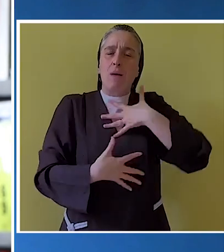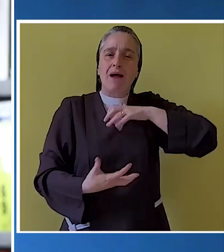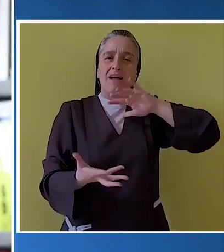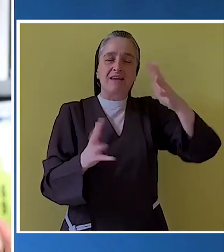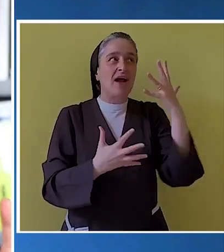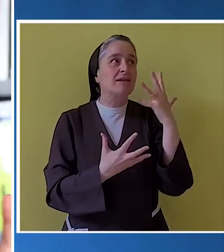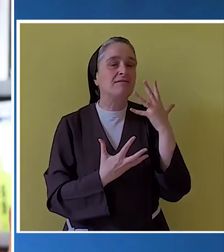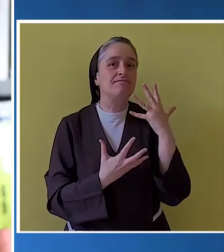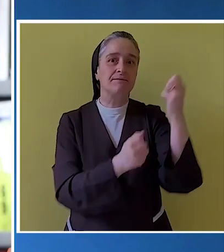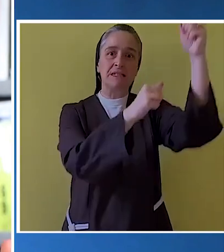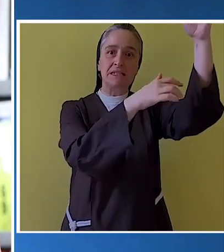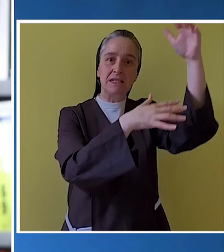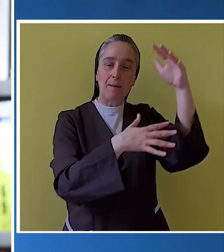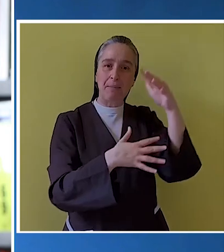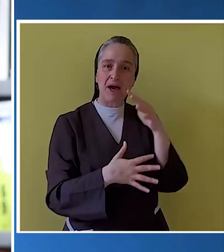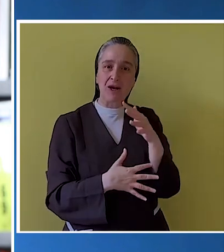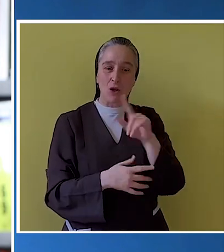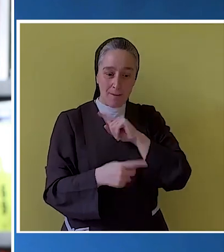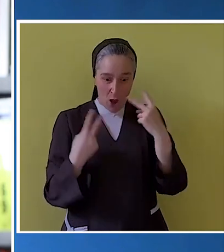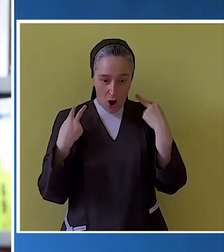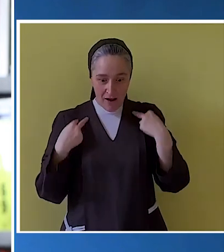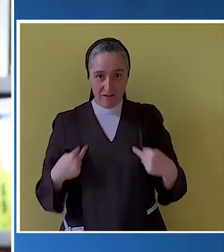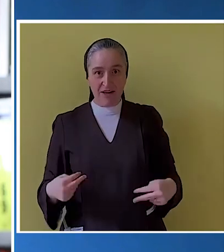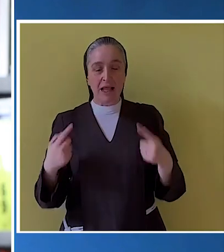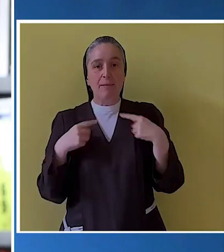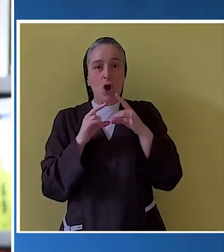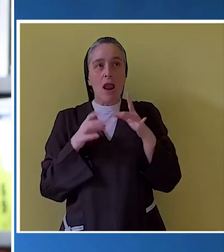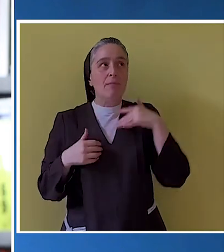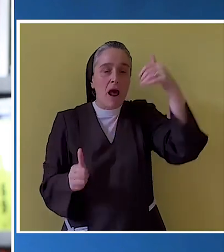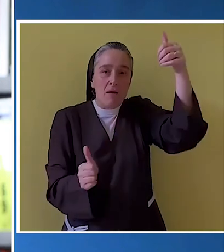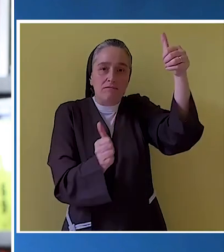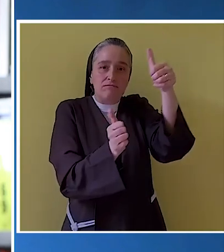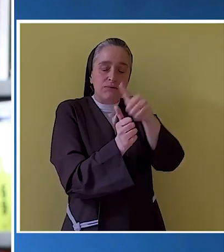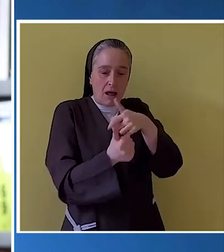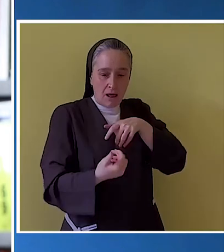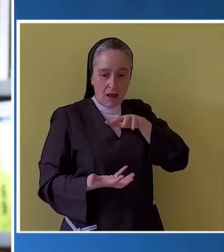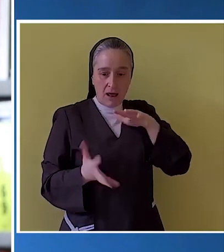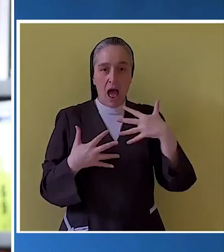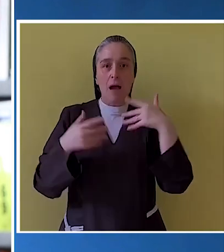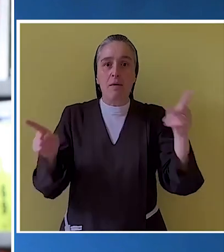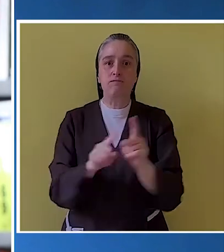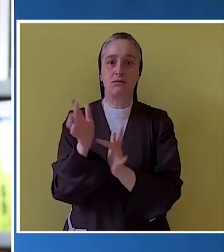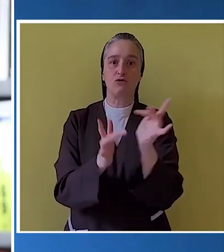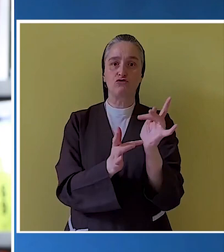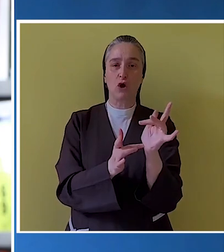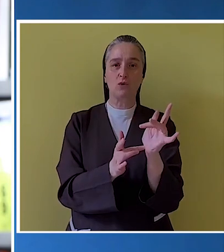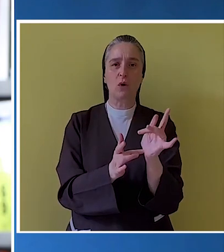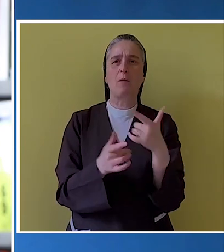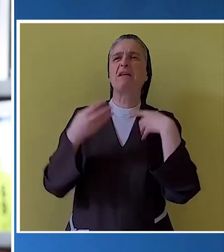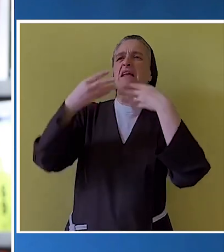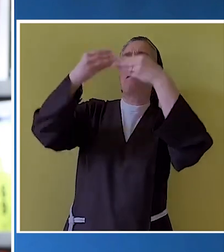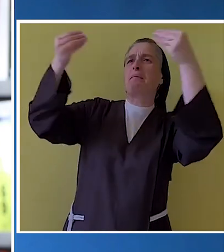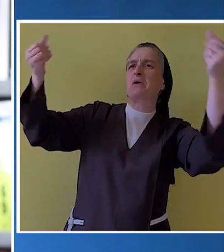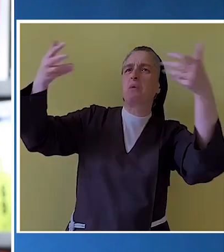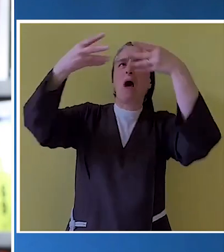dallo Spirito, accordando la tua libertà all'amore di Dio fino a farti trasformare per amare come Gesù. Nulla di spiritualoide, nulla di